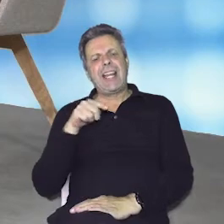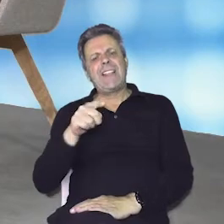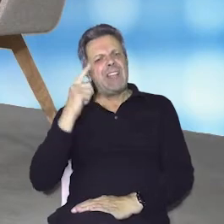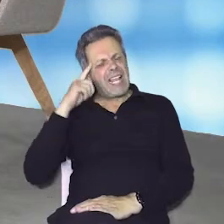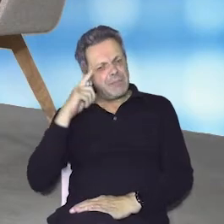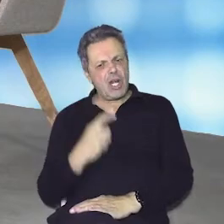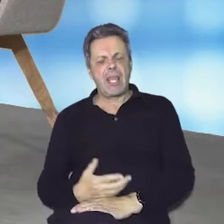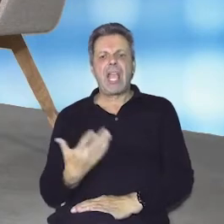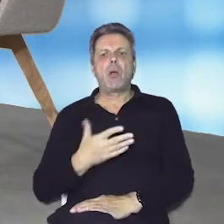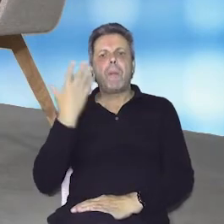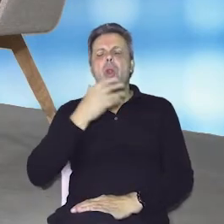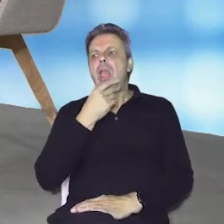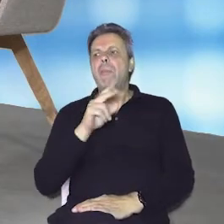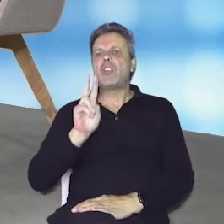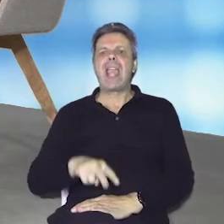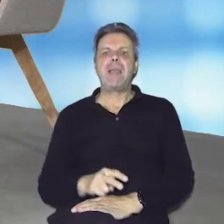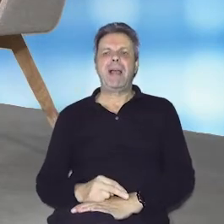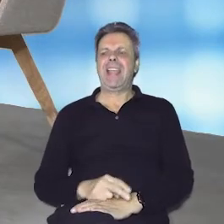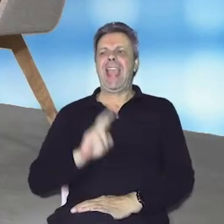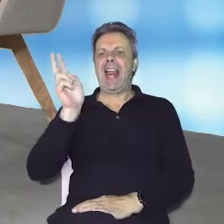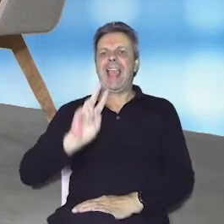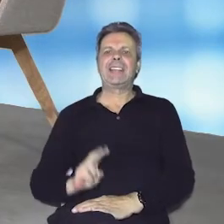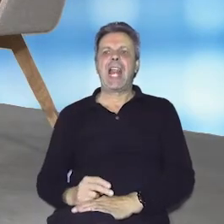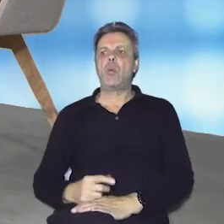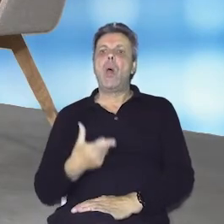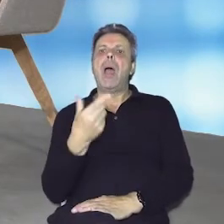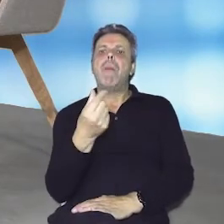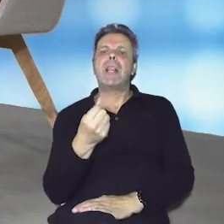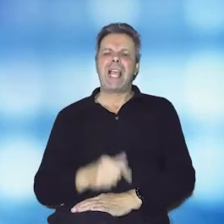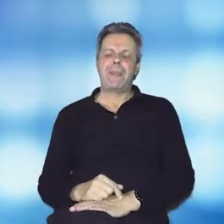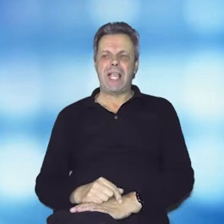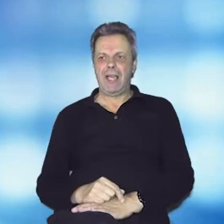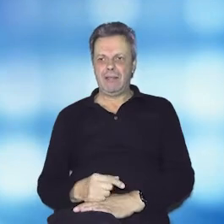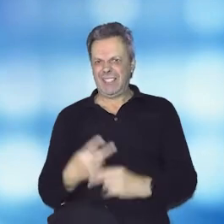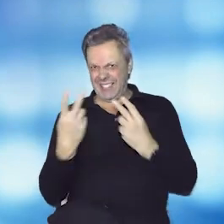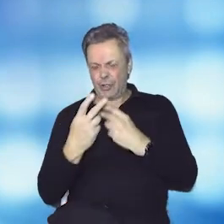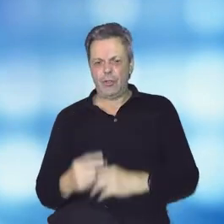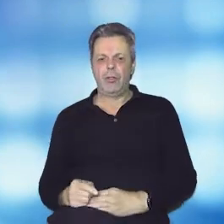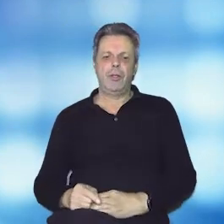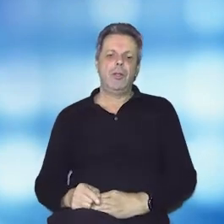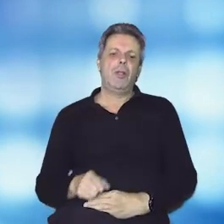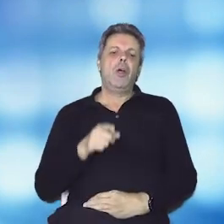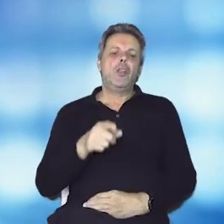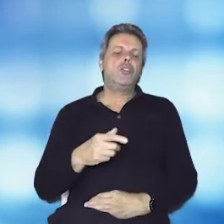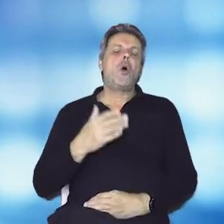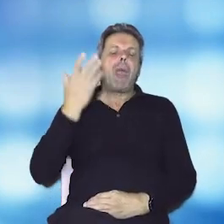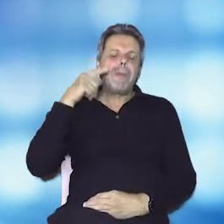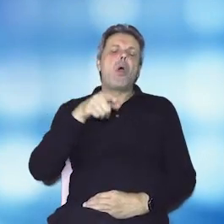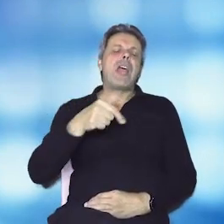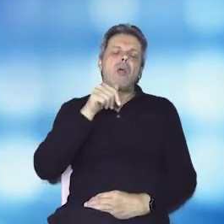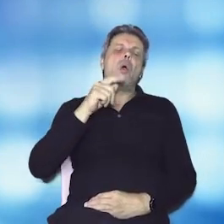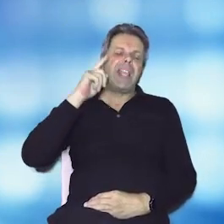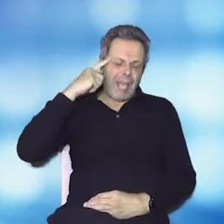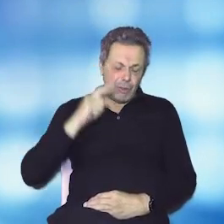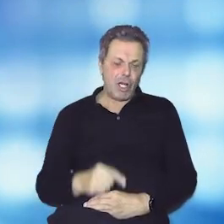razmišljali kako bi bilo lijepo da imate nekakvu elektranu blizanca? Izvorno je to tako bilo i zamišljeno.